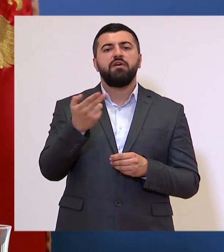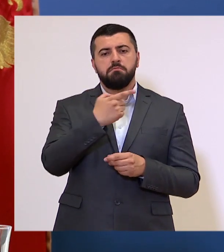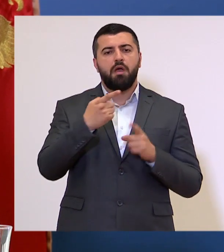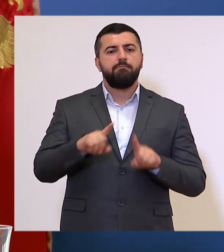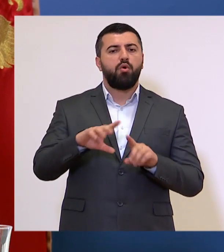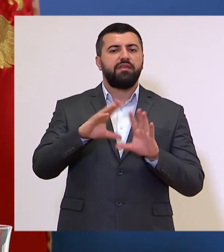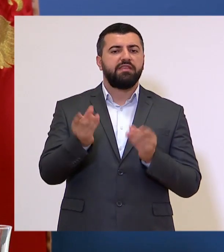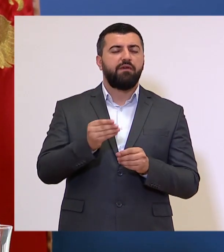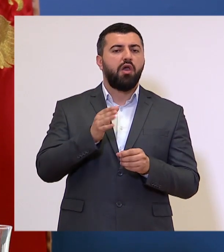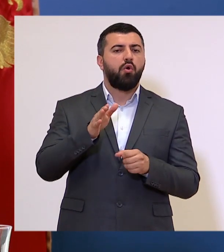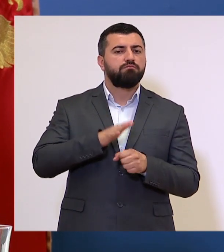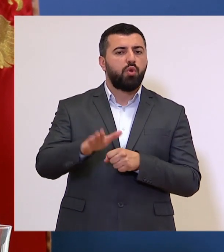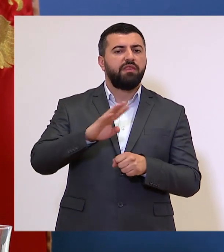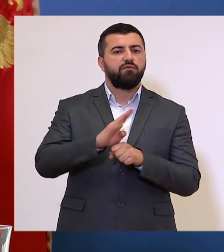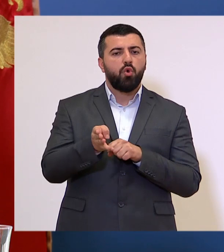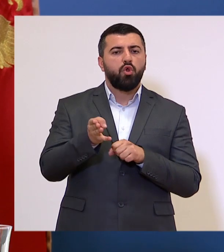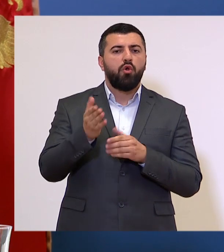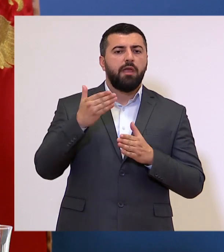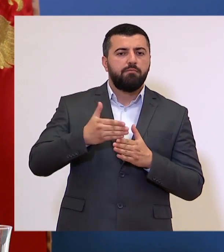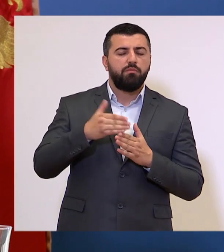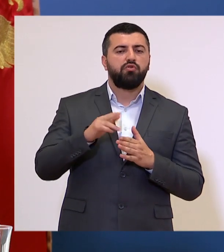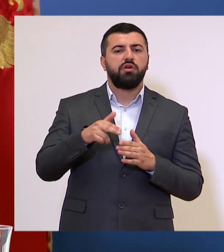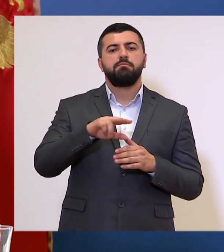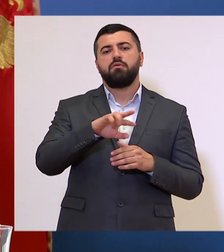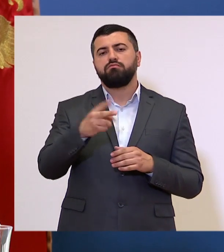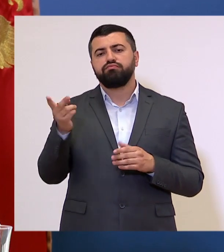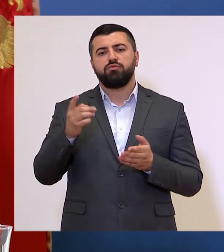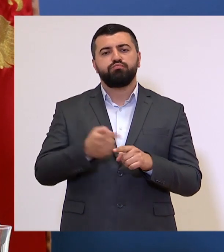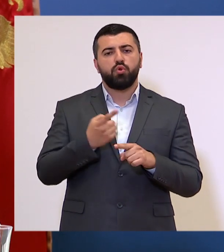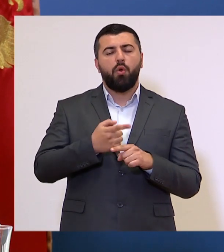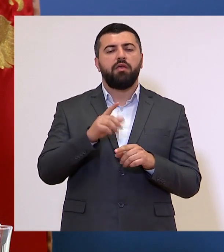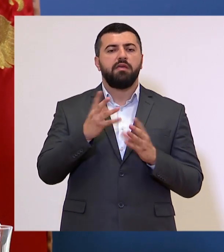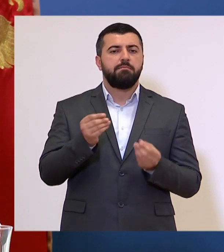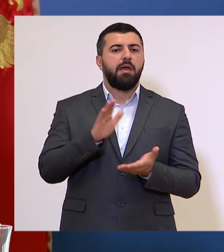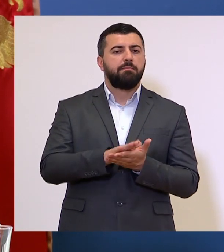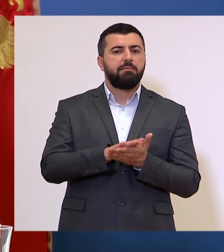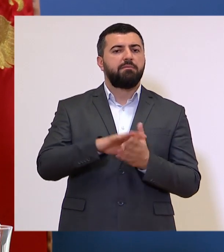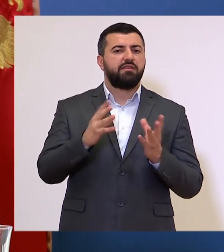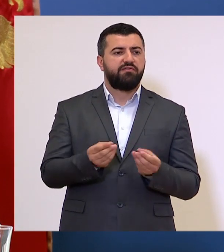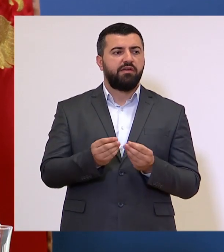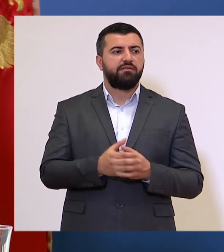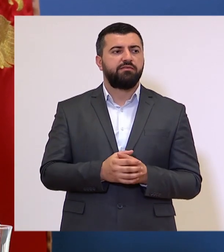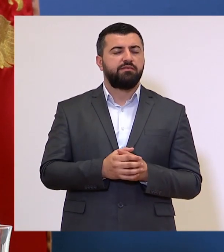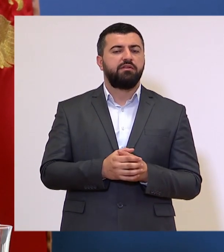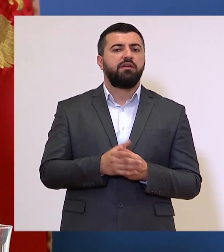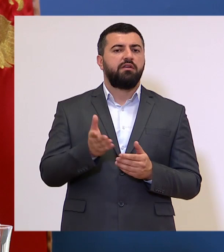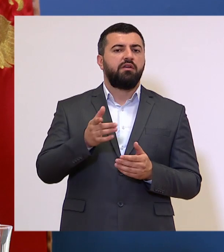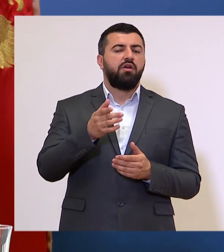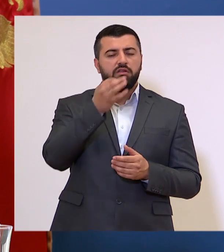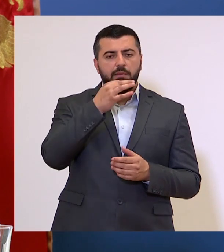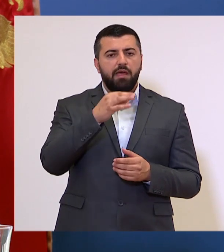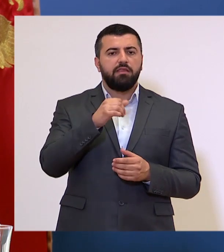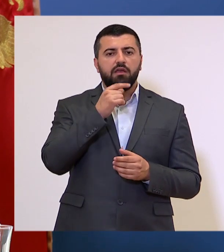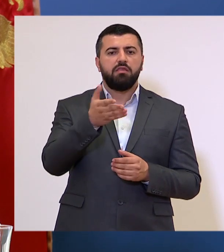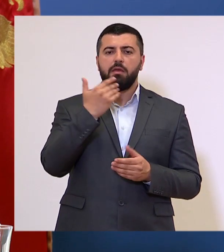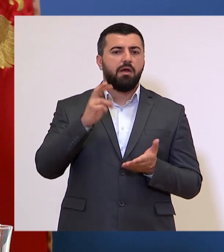za liječenje i tretman i ovog i mnogo većeg broja pacijenata koji je predviđen i koji postoji. Odbijanje kontinuirano, tako